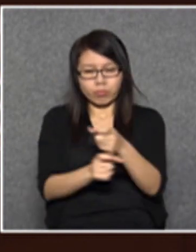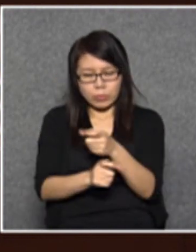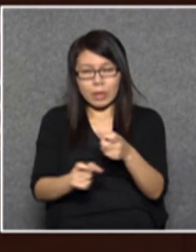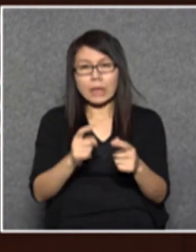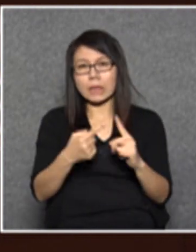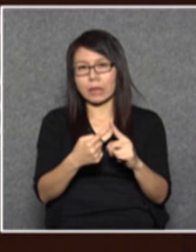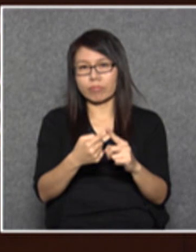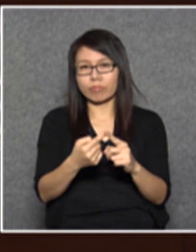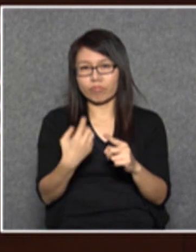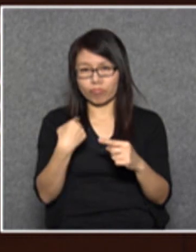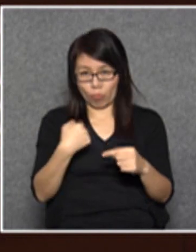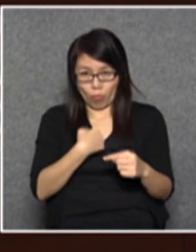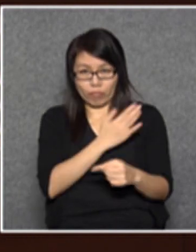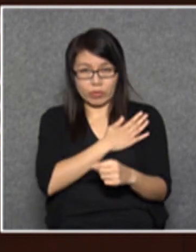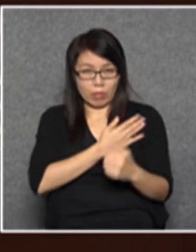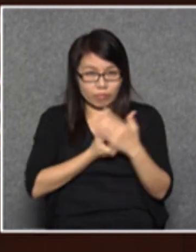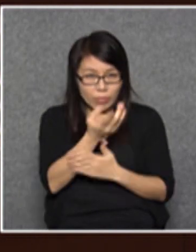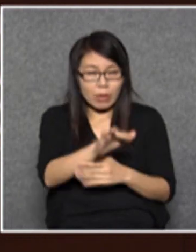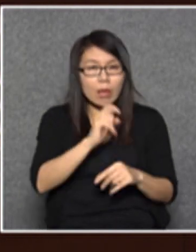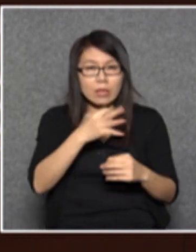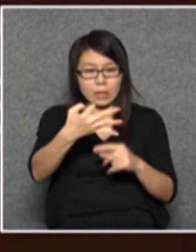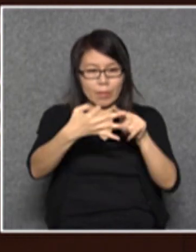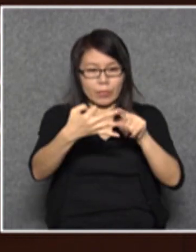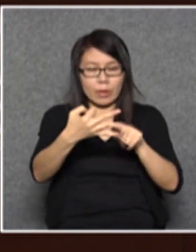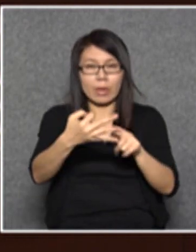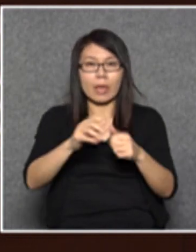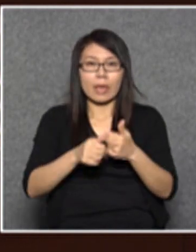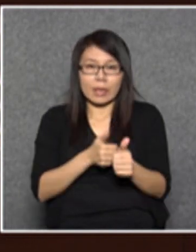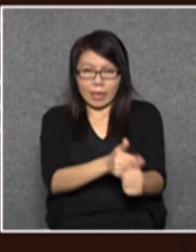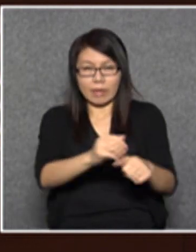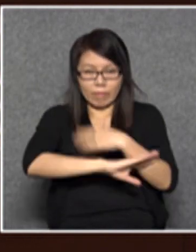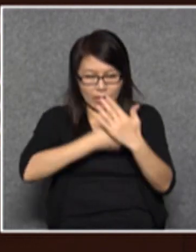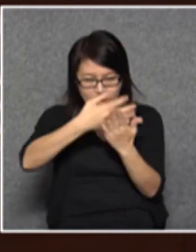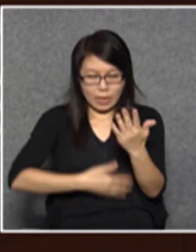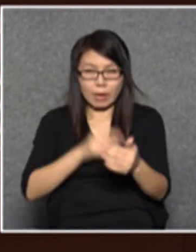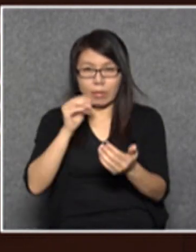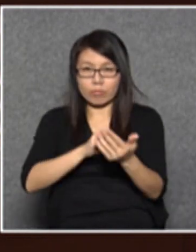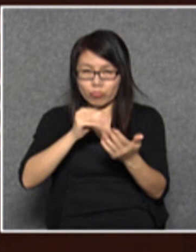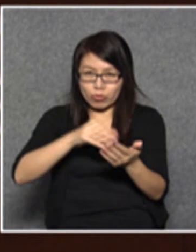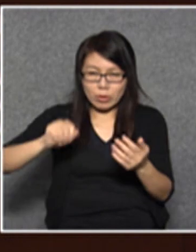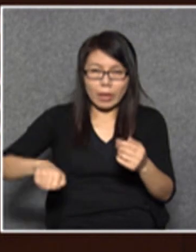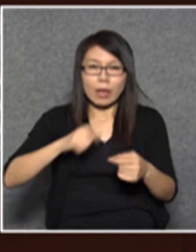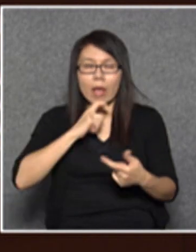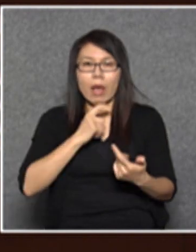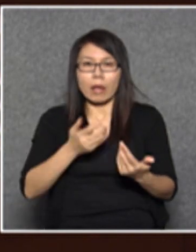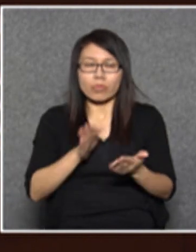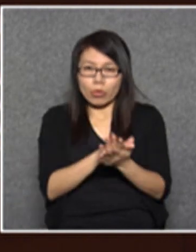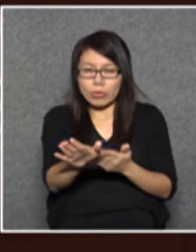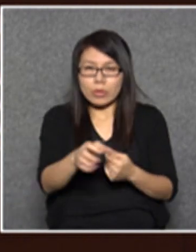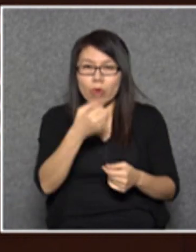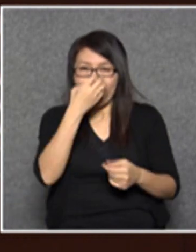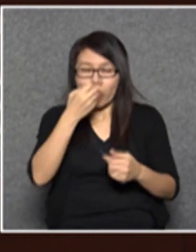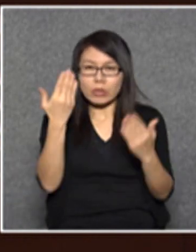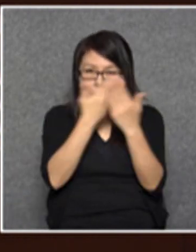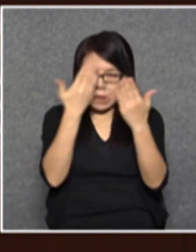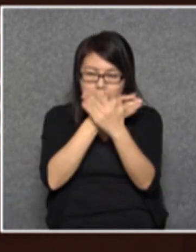去問你，你會唔會做呢三件事？第一就係依據法庭嘅判決取消上訴，行會重新審視港視申請牌